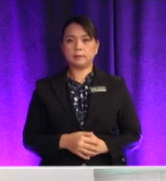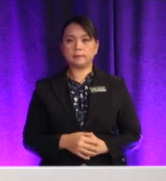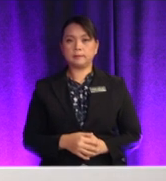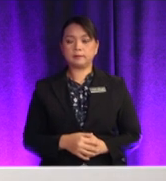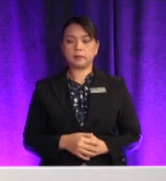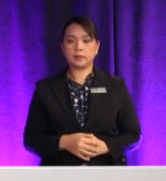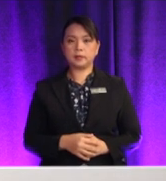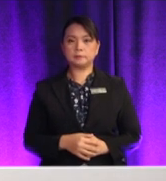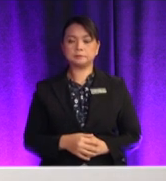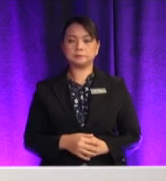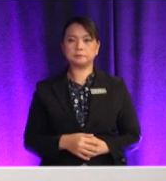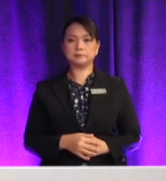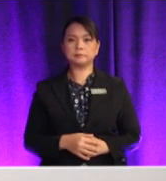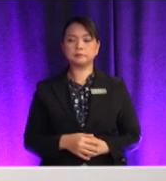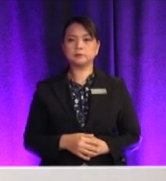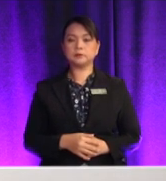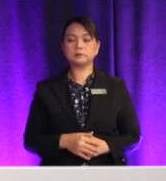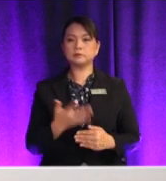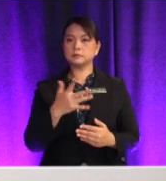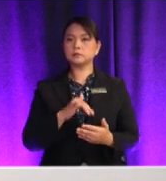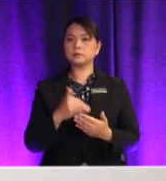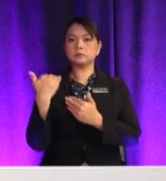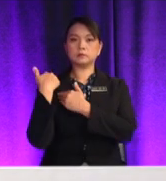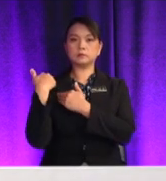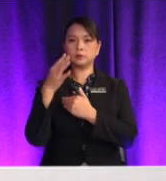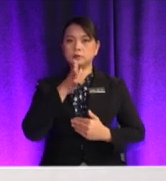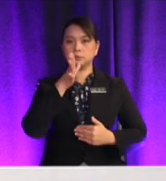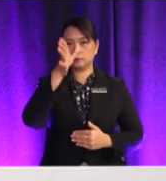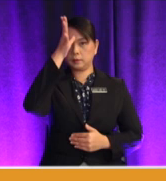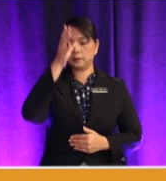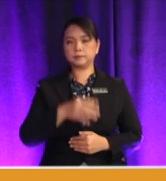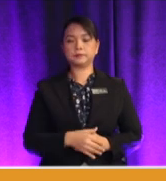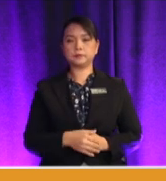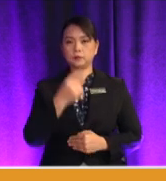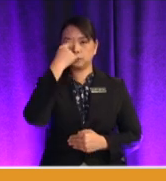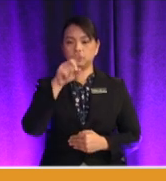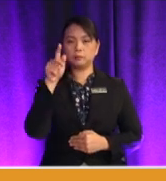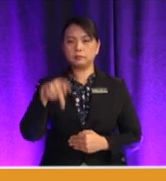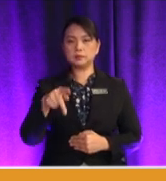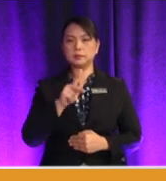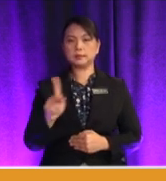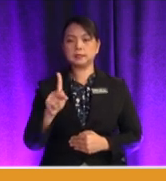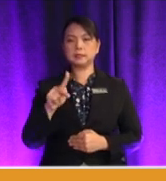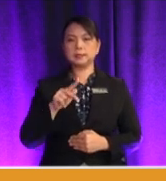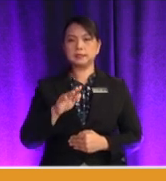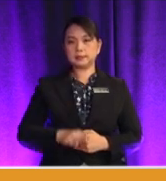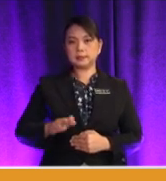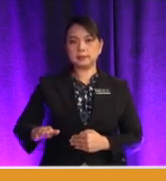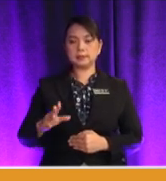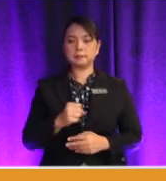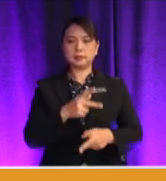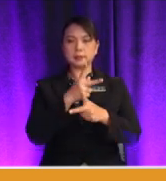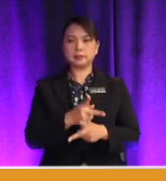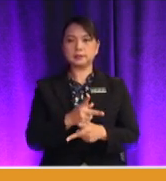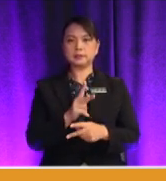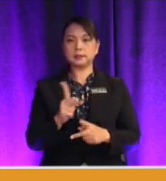kedua ialah peranan ibu bapa. Apa peranan ibu bapa kita? Untuk memastikan kanak-kanak ini dapat mengekalkan keunikan rakyat